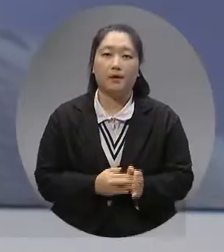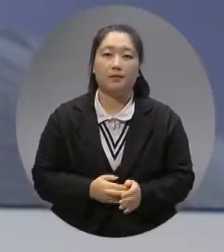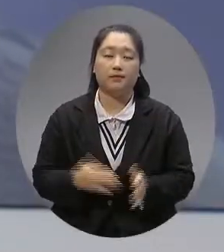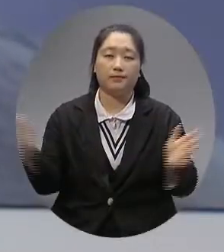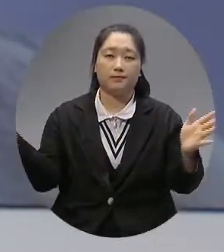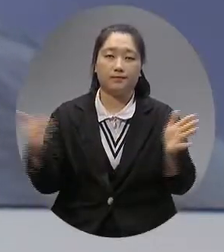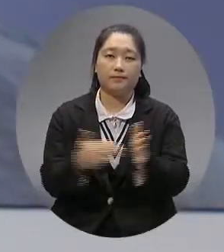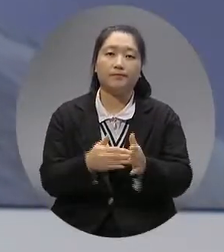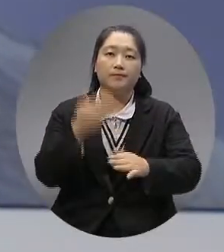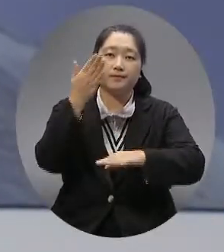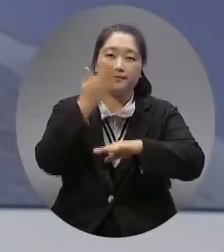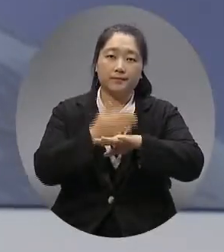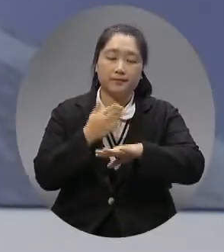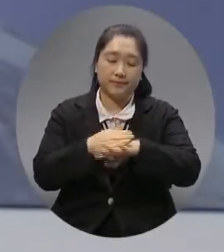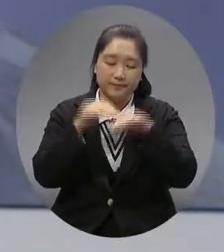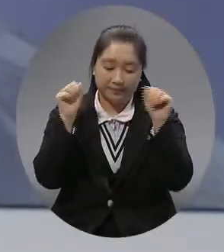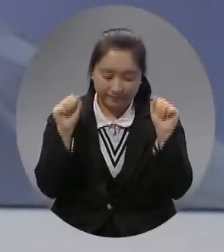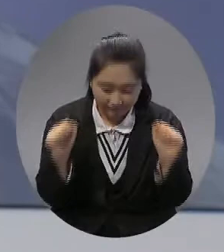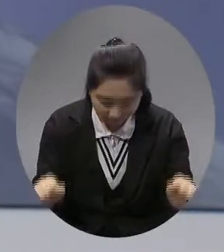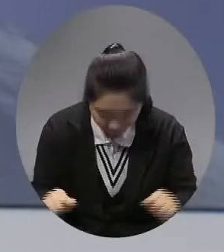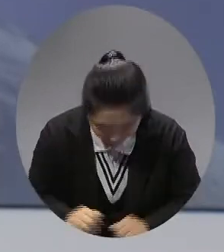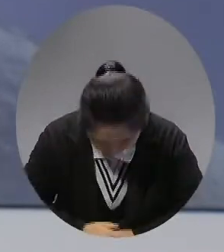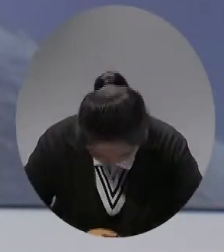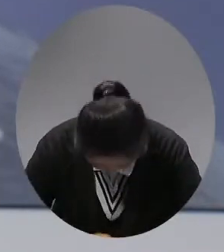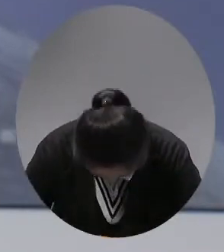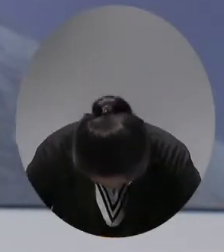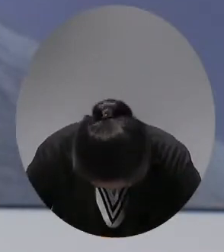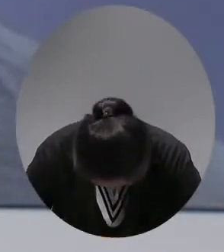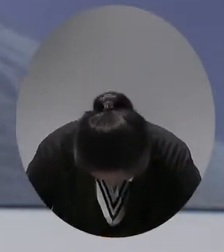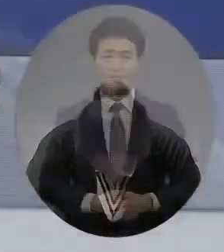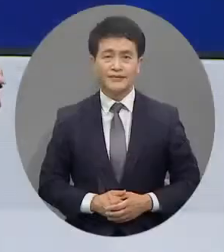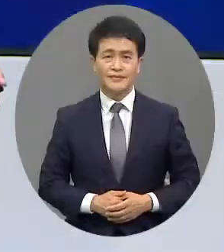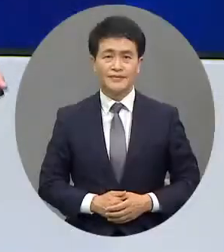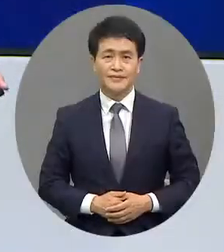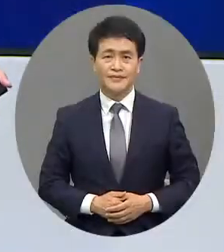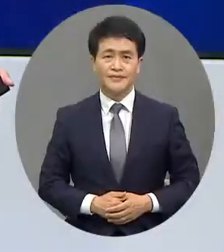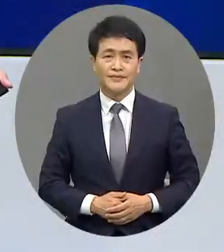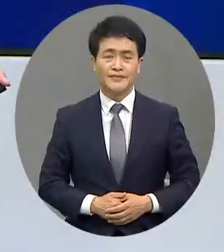충북 소식 마칩니다. 시청해주신 여러분 고맙습니다. 금요일 밤